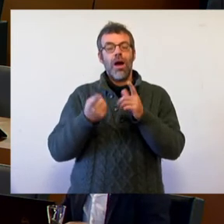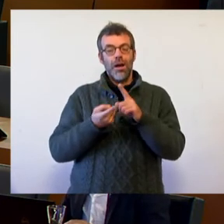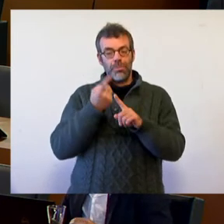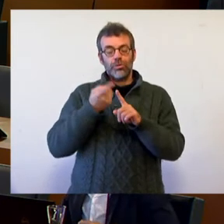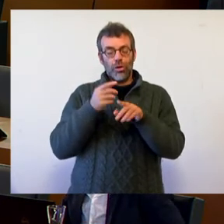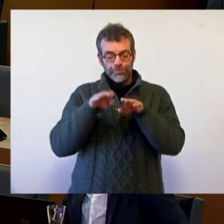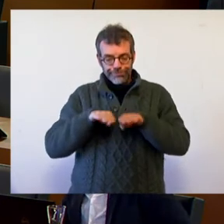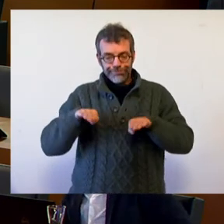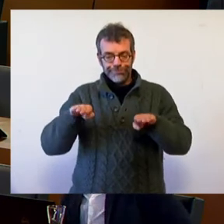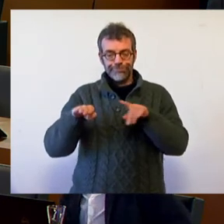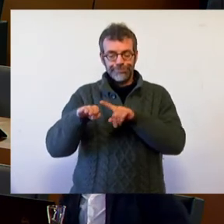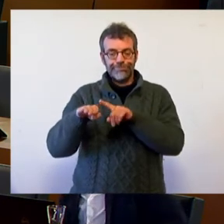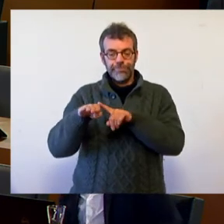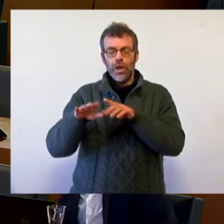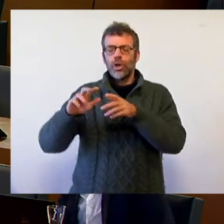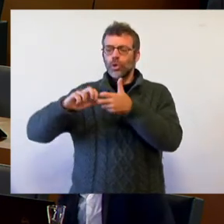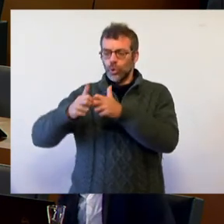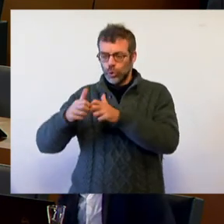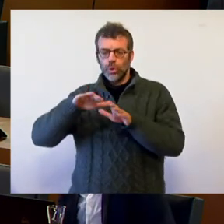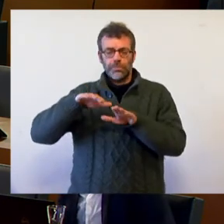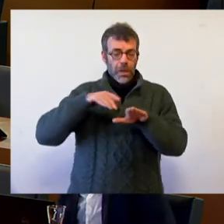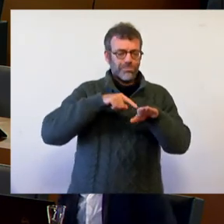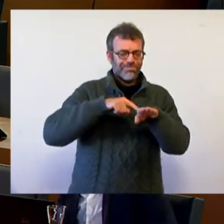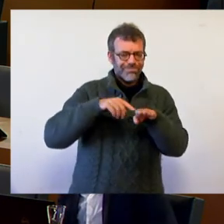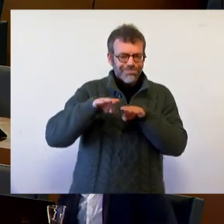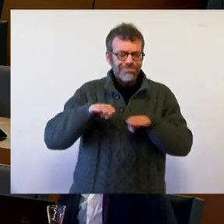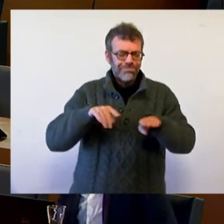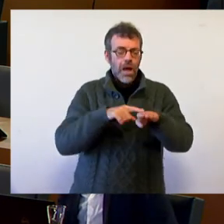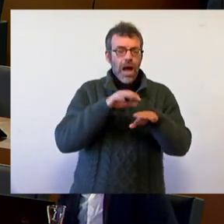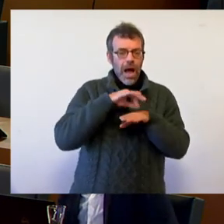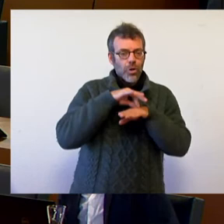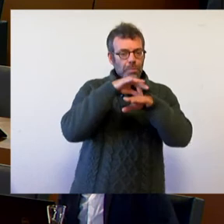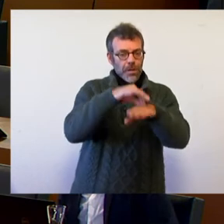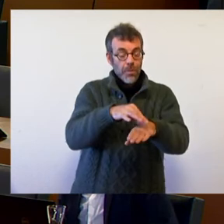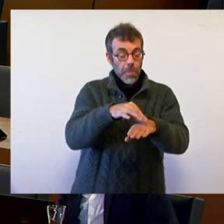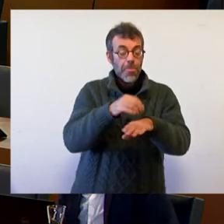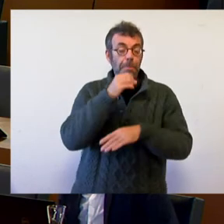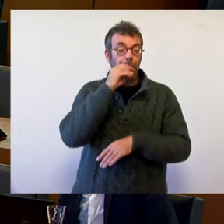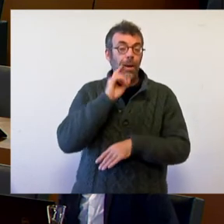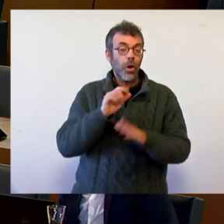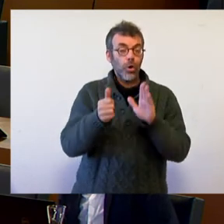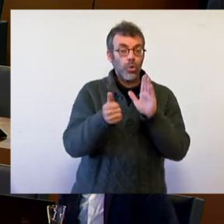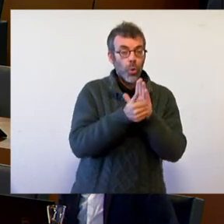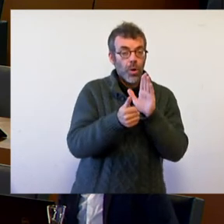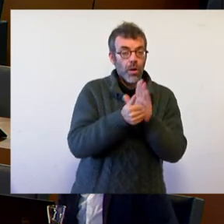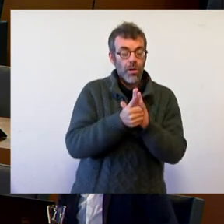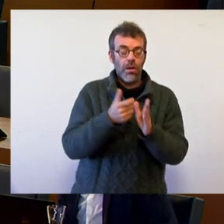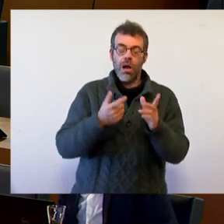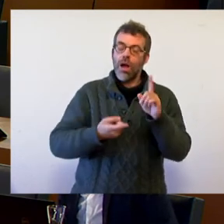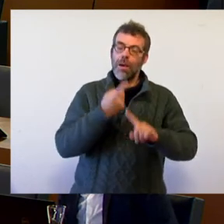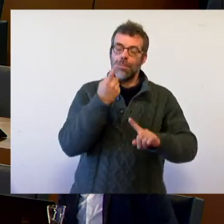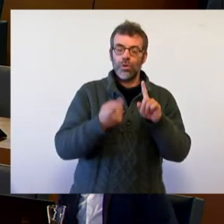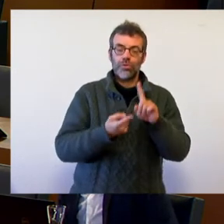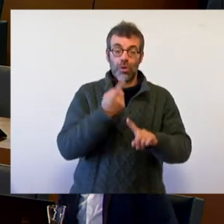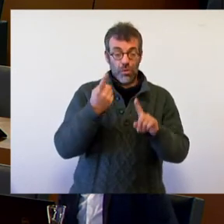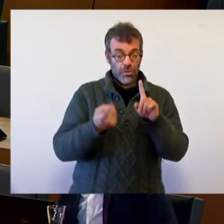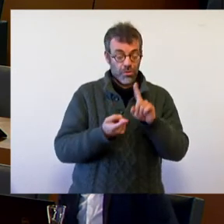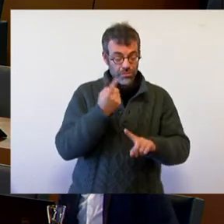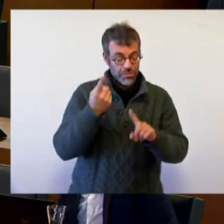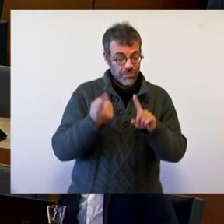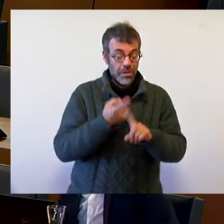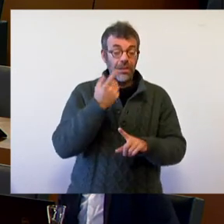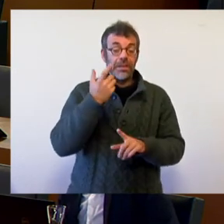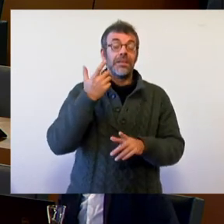Un soutien dont tout parent doit bénéficier, mais on le sait, est d'autant plus crucial pour les familles en situation de